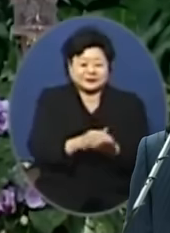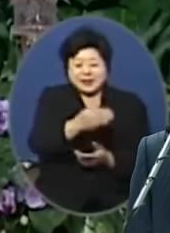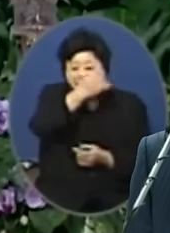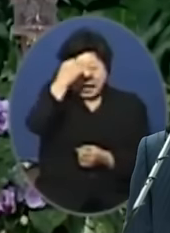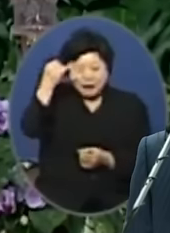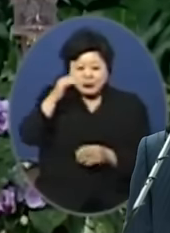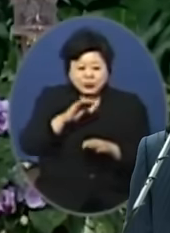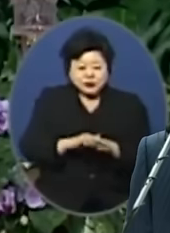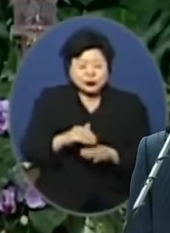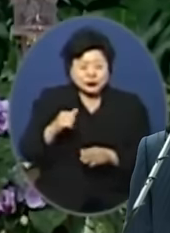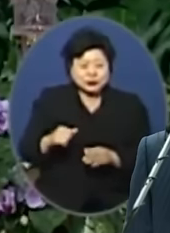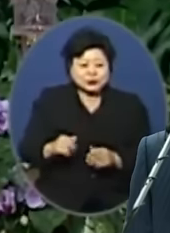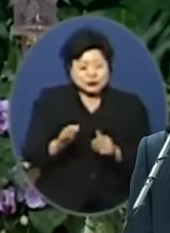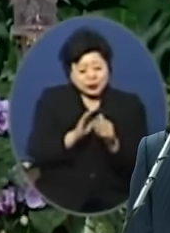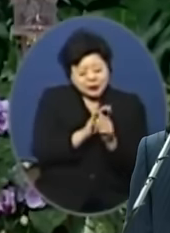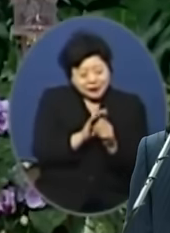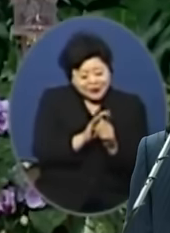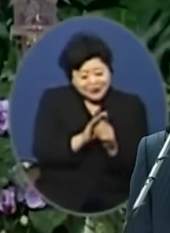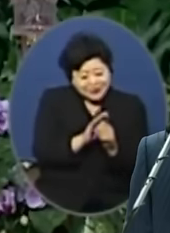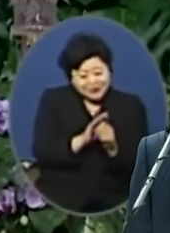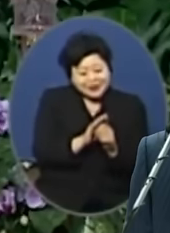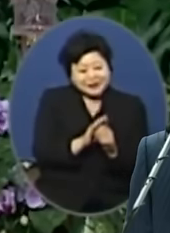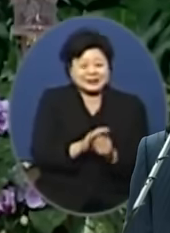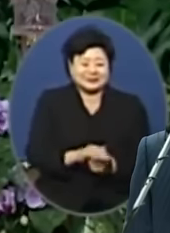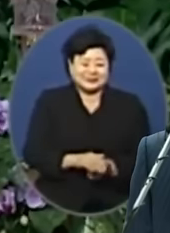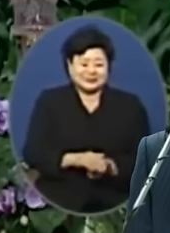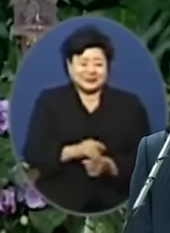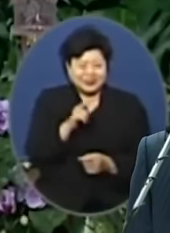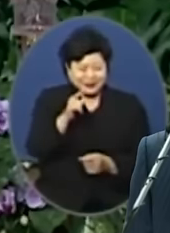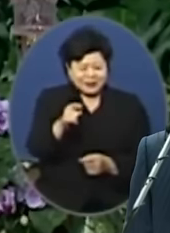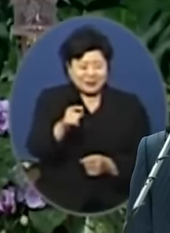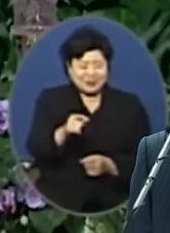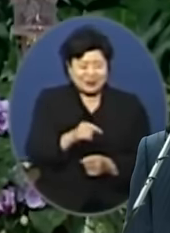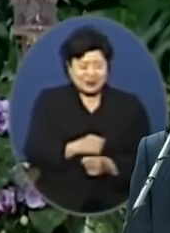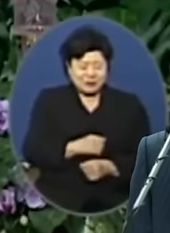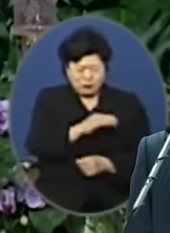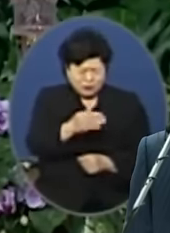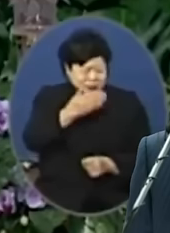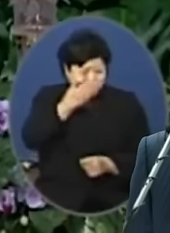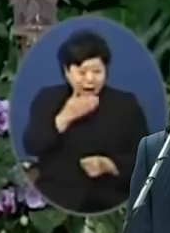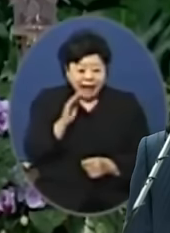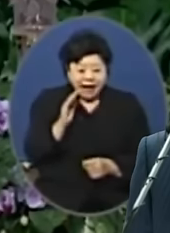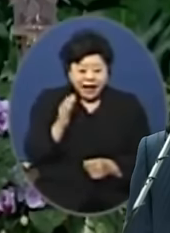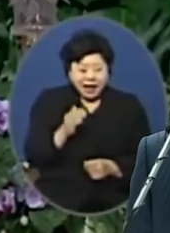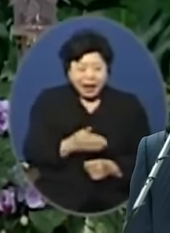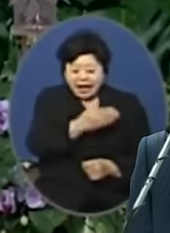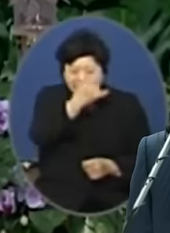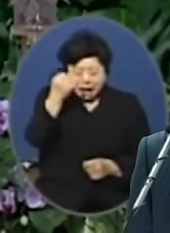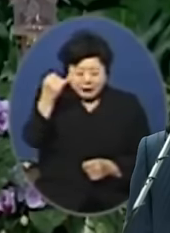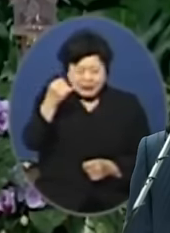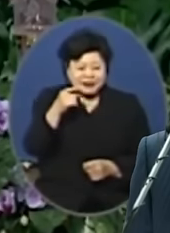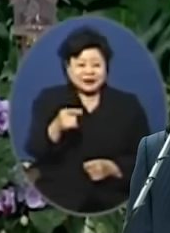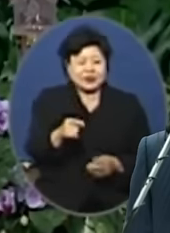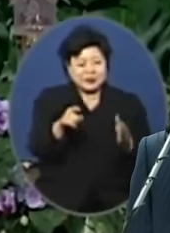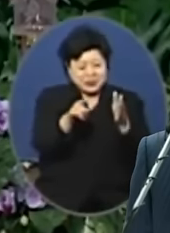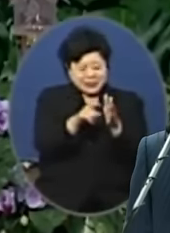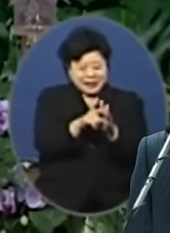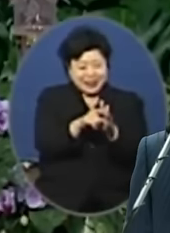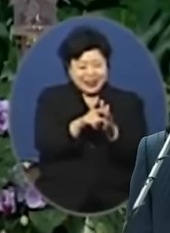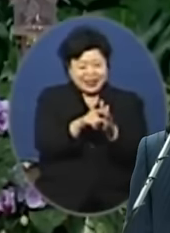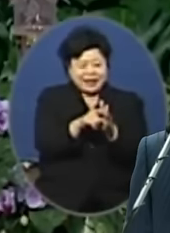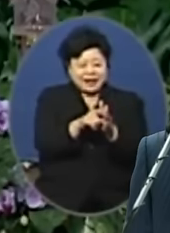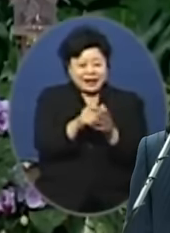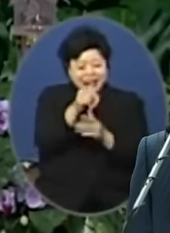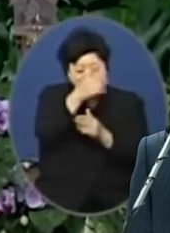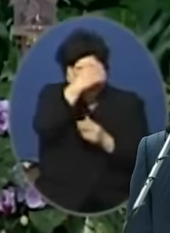할머니는 손주 머리를 어루만지면서 할머니, 야, 너는 무엇이든지 할 수 있어. 할머니는 너를 믿는다.